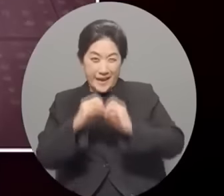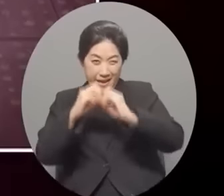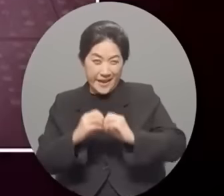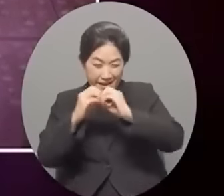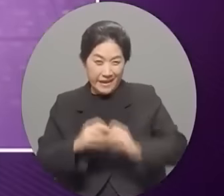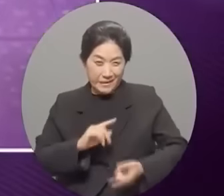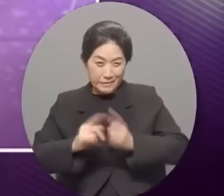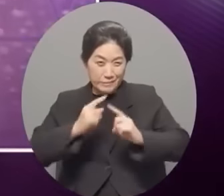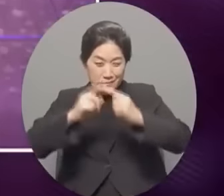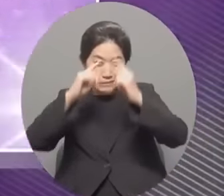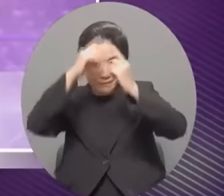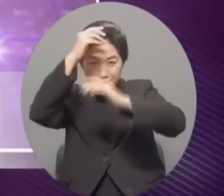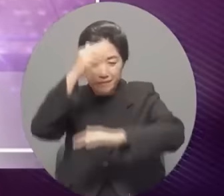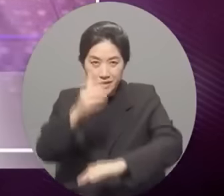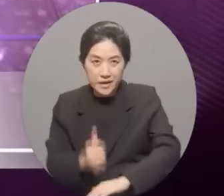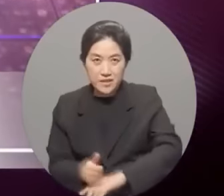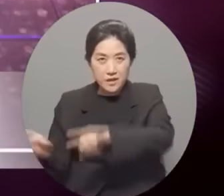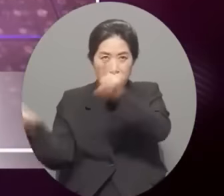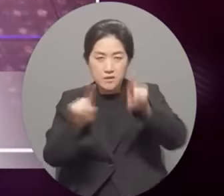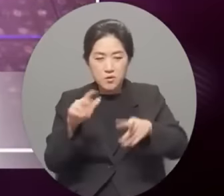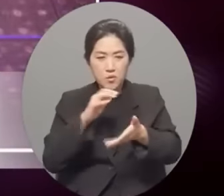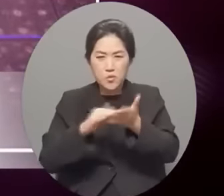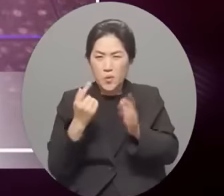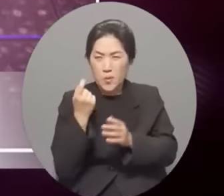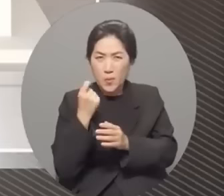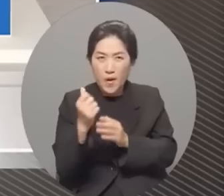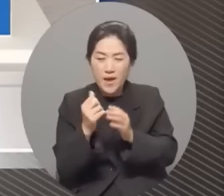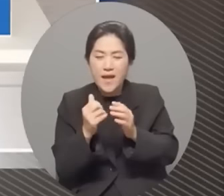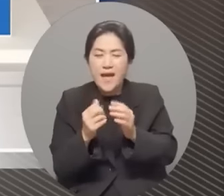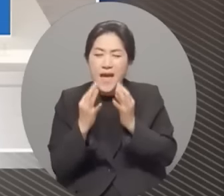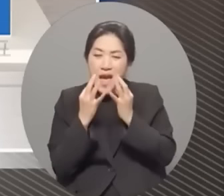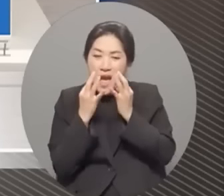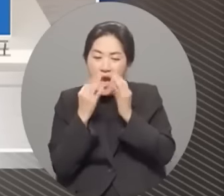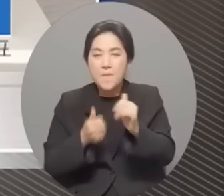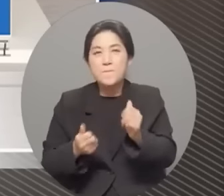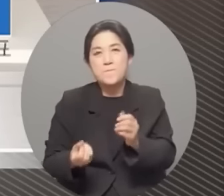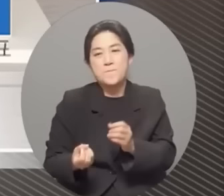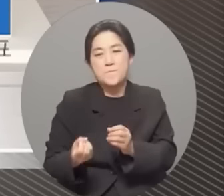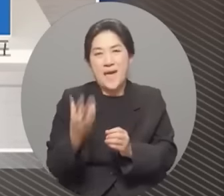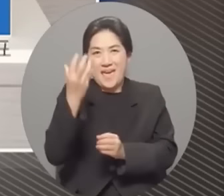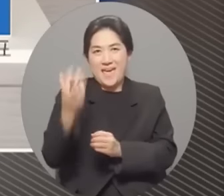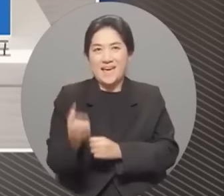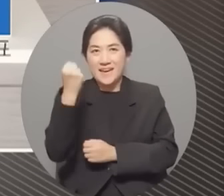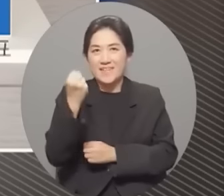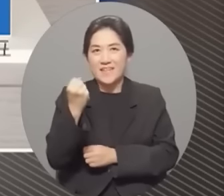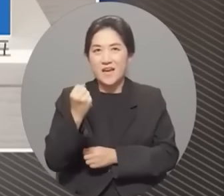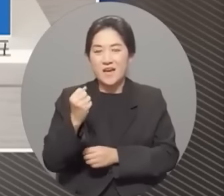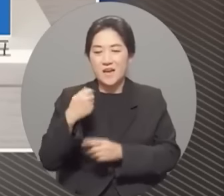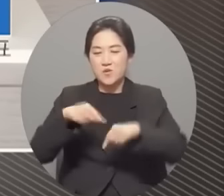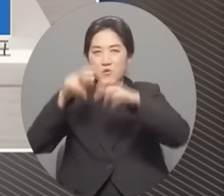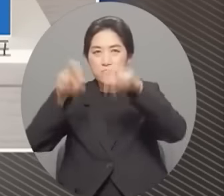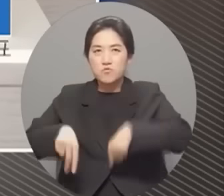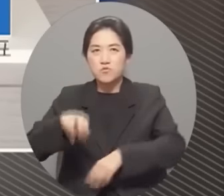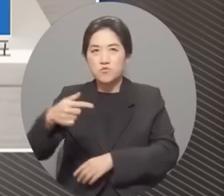벌어졌습니다 결과는 전국 최소 득표의 신승 무소속으로 한 상후보